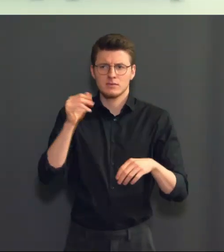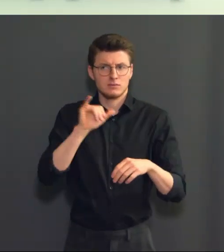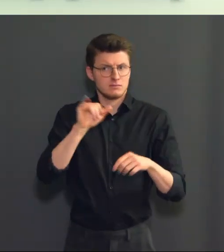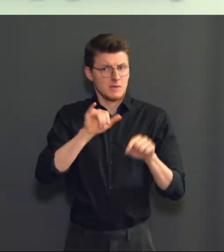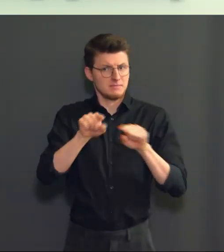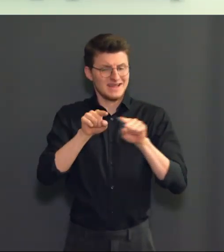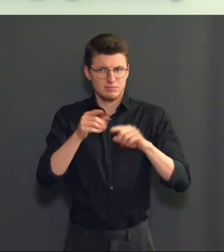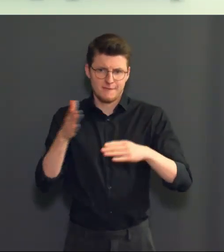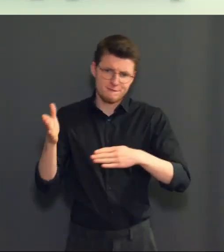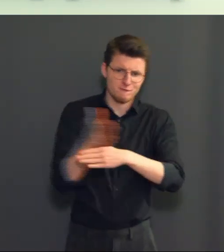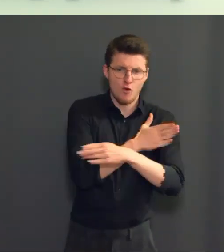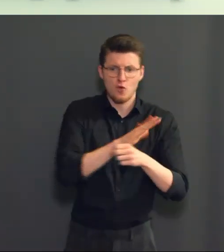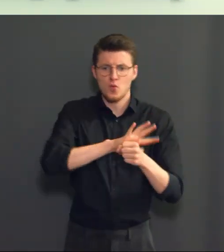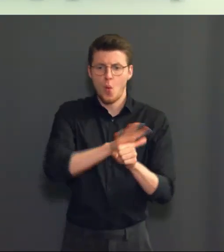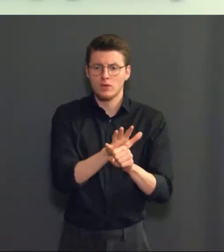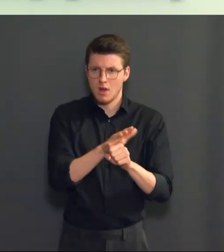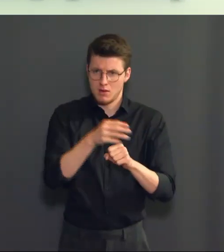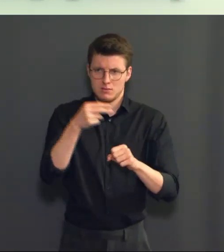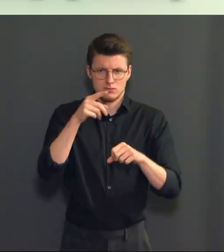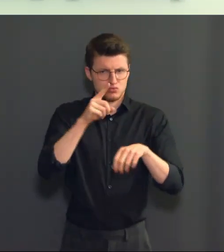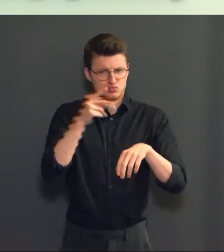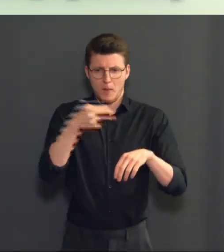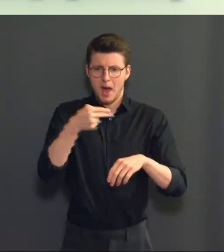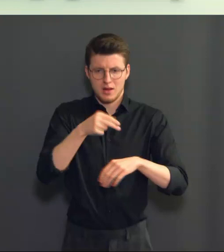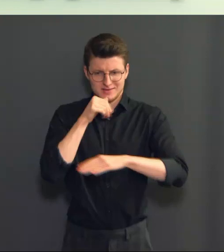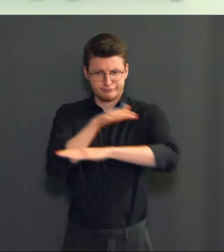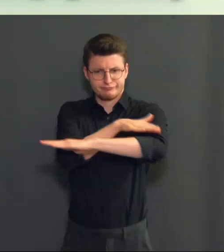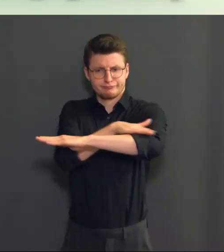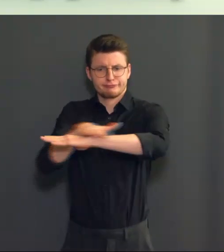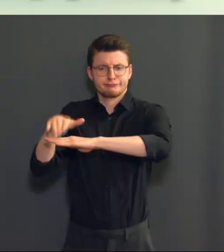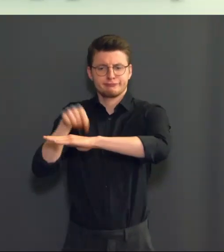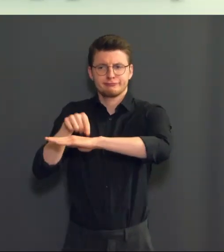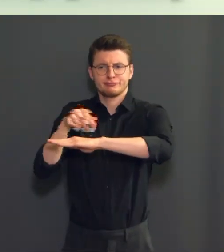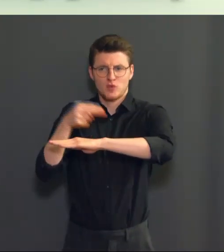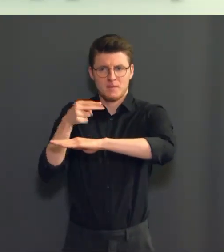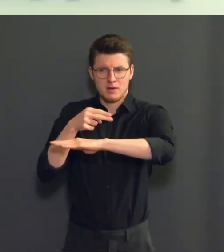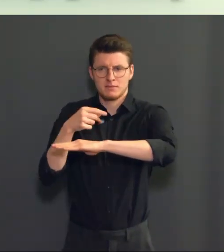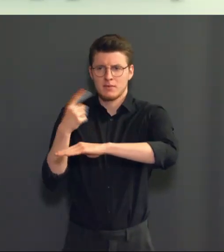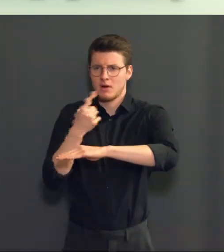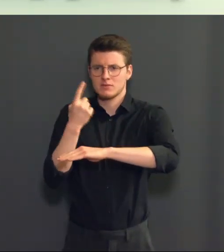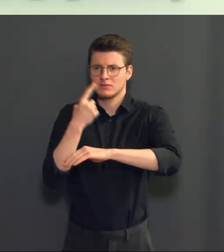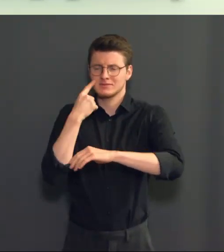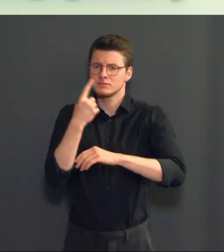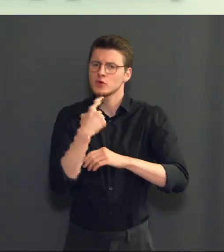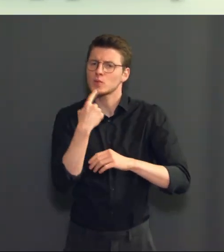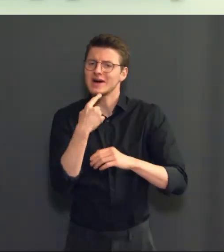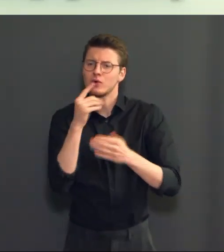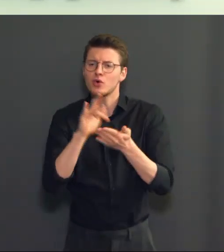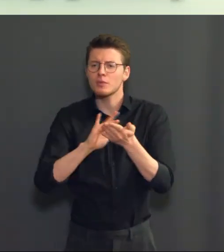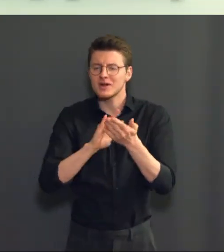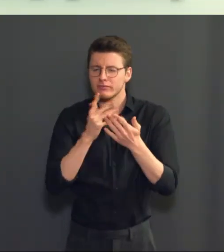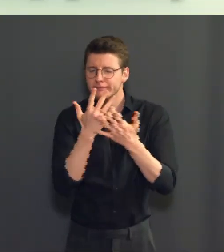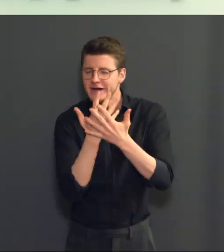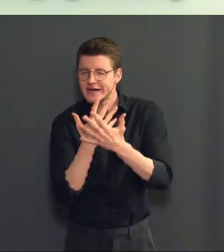in pre-coronatijden. Het gaat hier telkens om wekelijkse gemiddelden. In